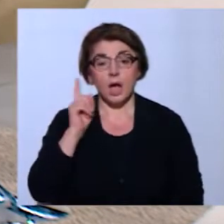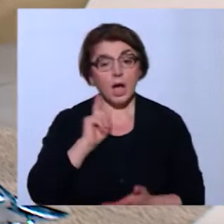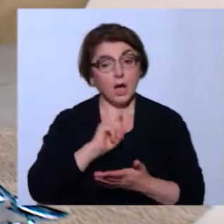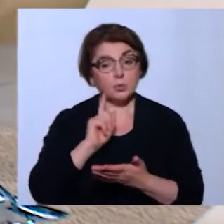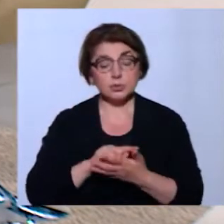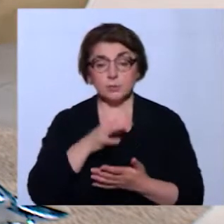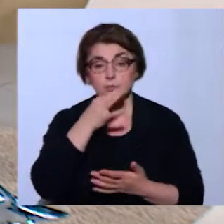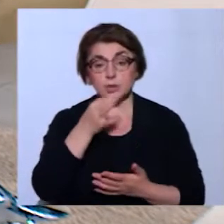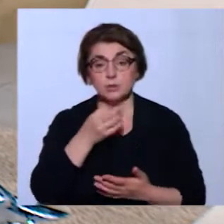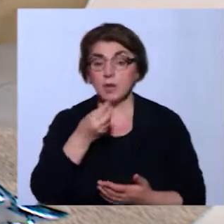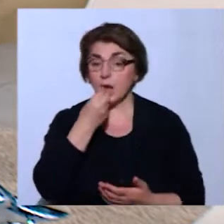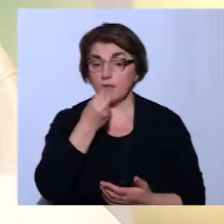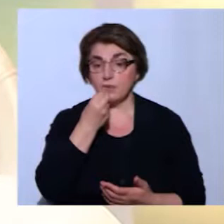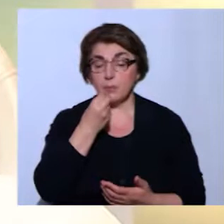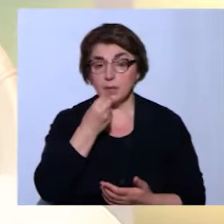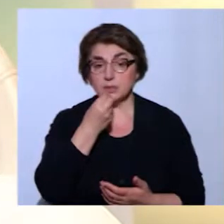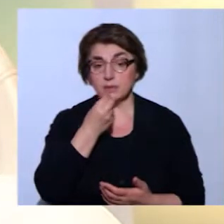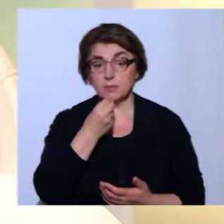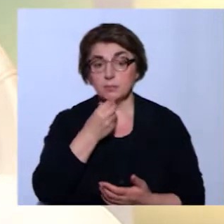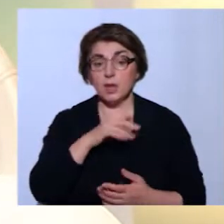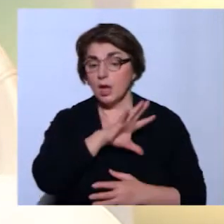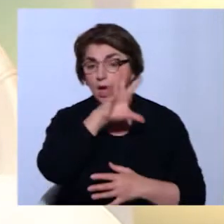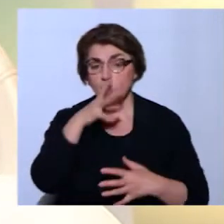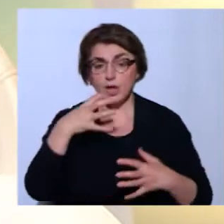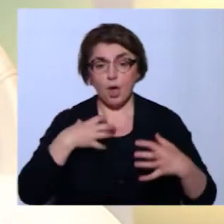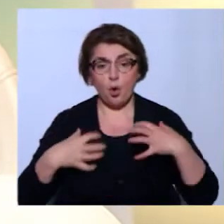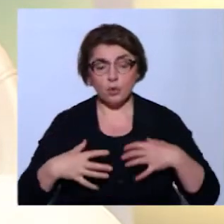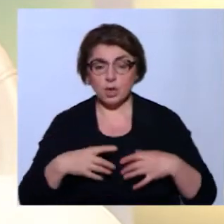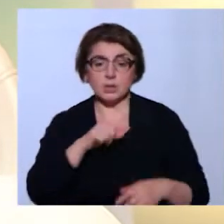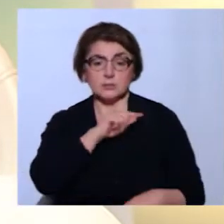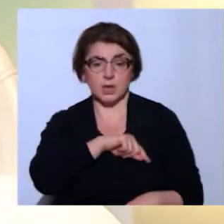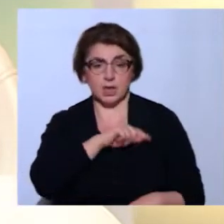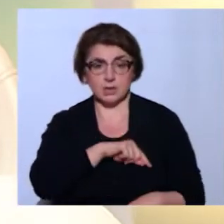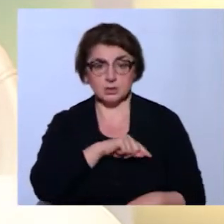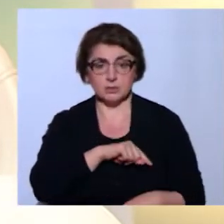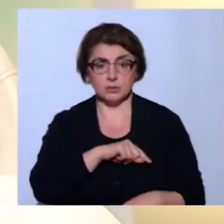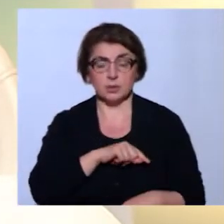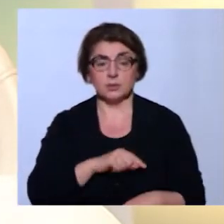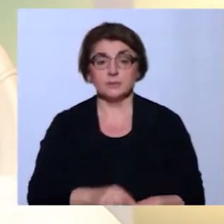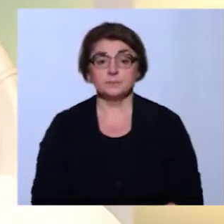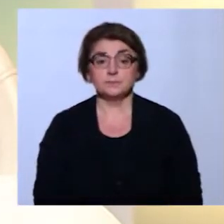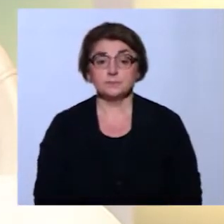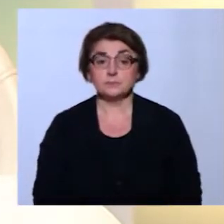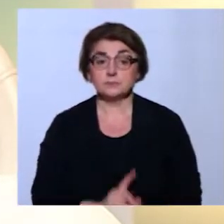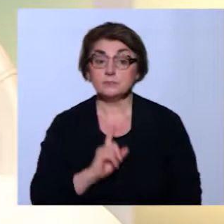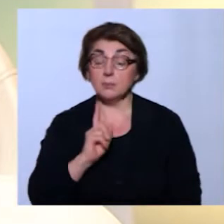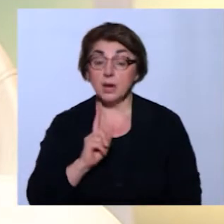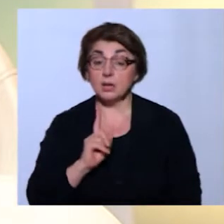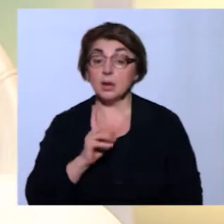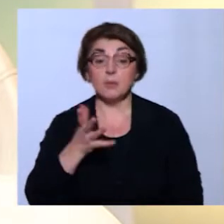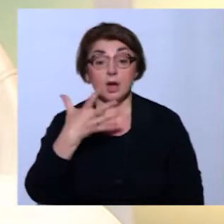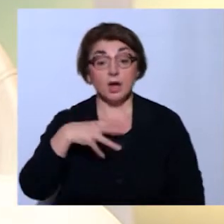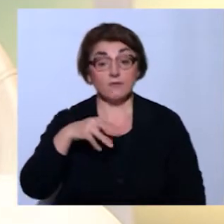კვება ყველა ორგანიზმს ახასიათებს, რა თქმა უნდა, ახლა მივედით მაგ დასკვნამდე, მაგრამ ყველა